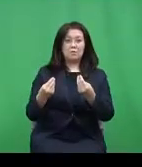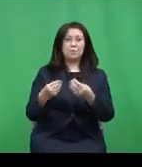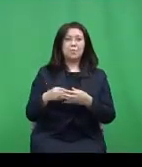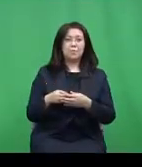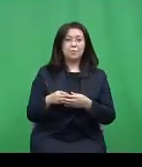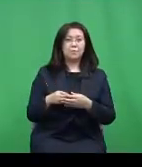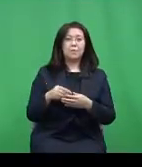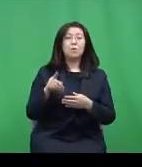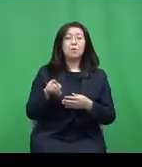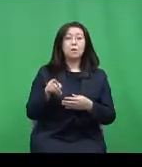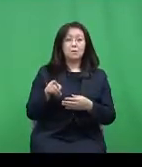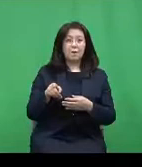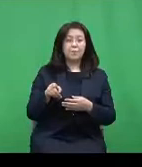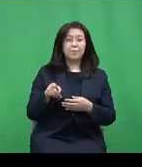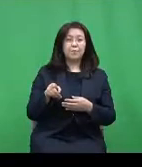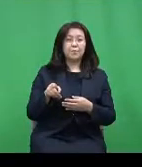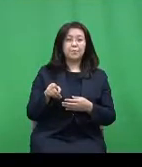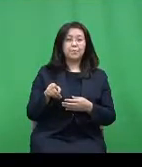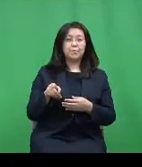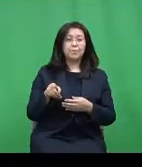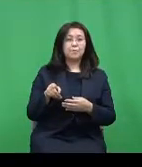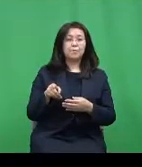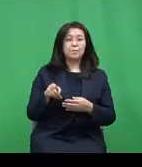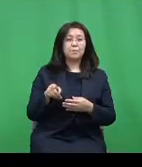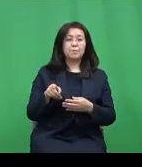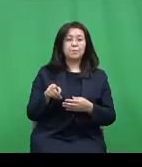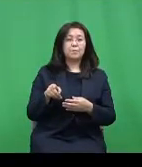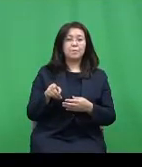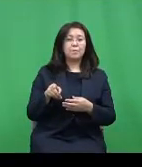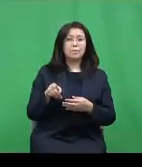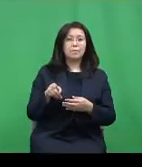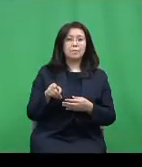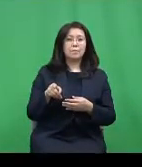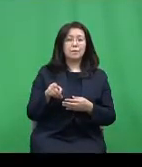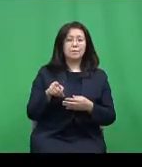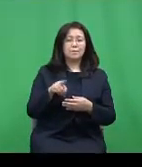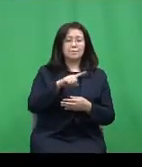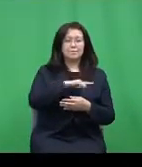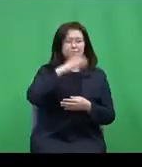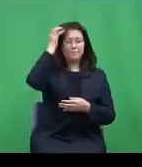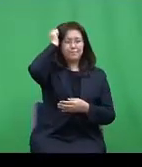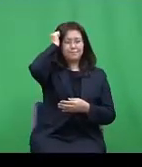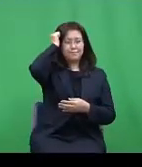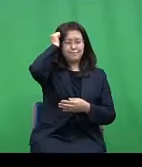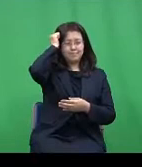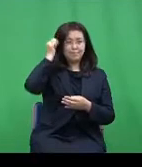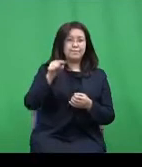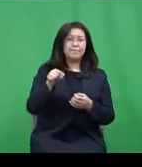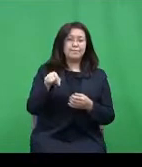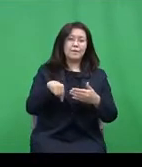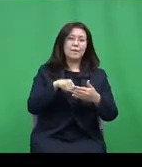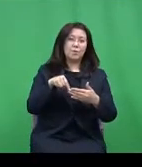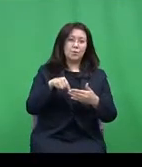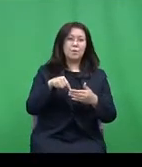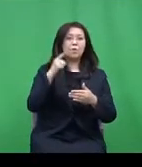い終えることができたと、まあ、これはやっぱり何といっても、まあ、印象深い